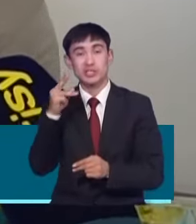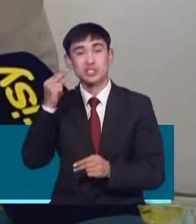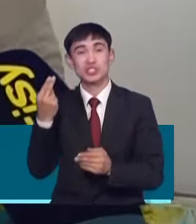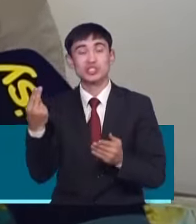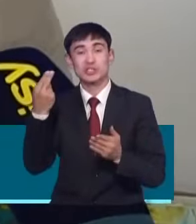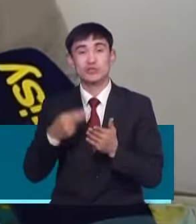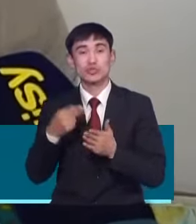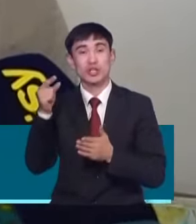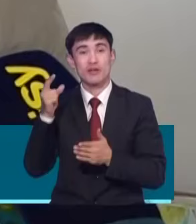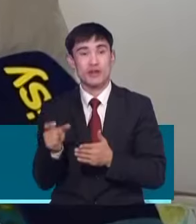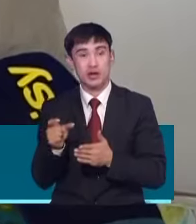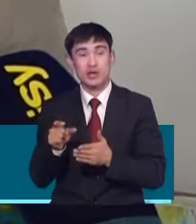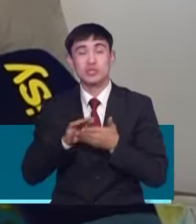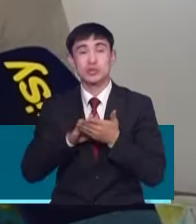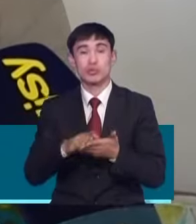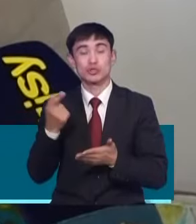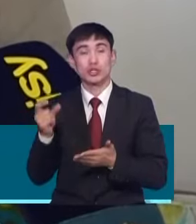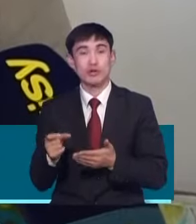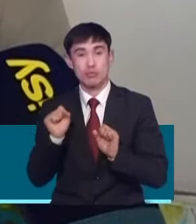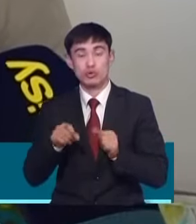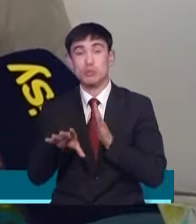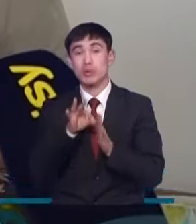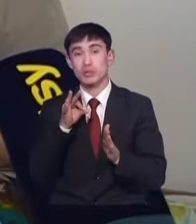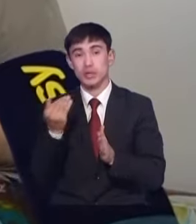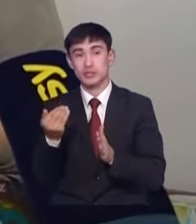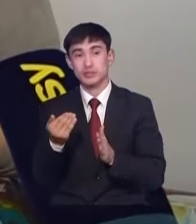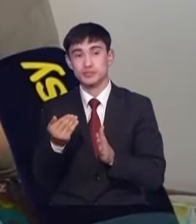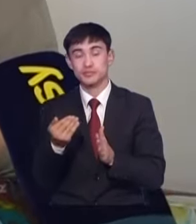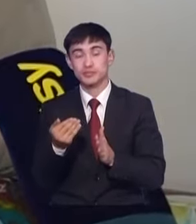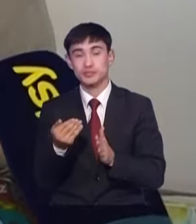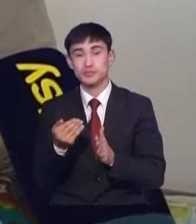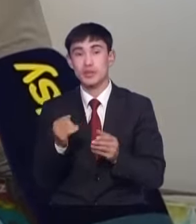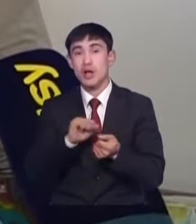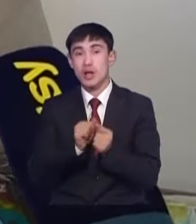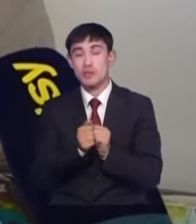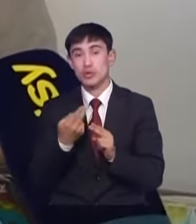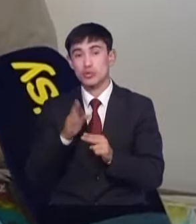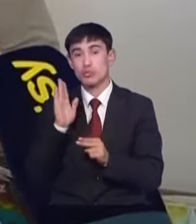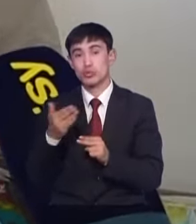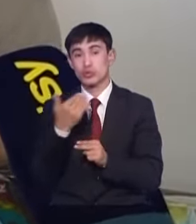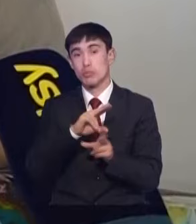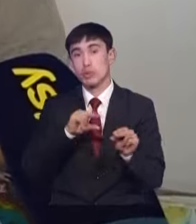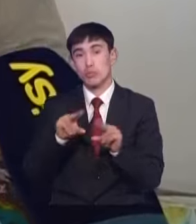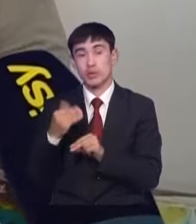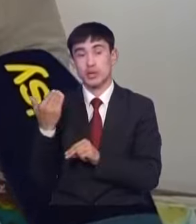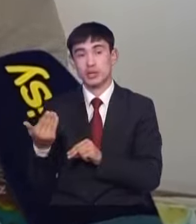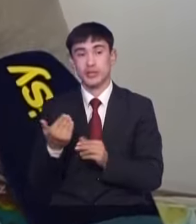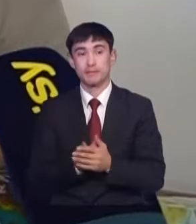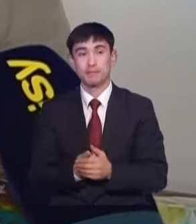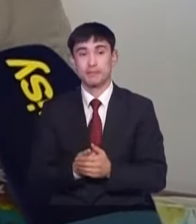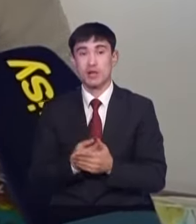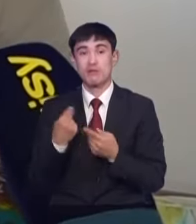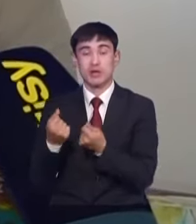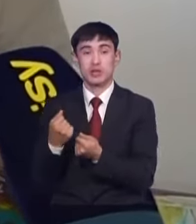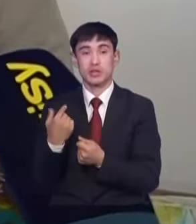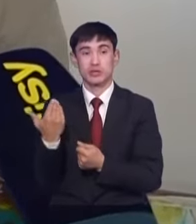человека Когда ты знаешь запрос человека то можно подобрать а непосредственный камень который будет благоприятно влиять